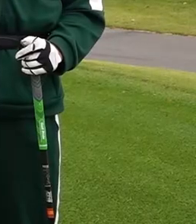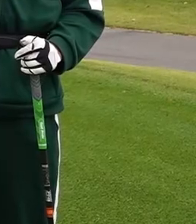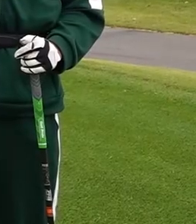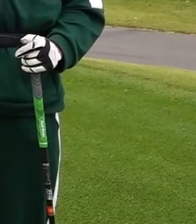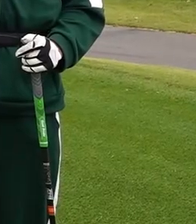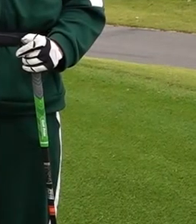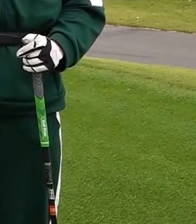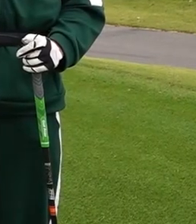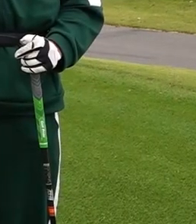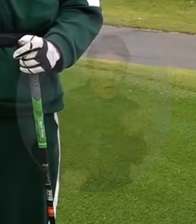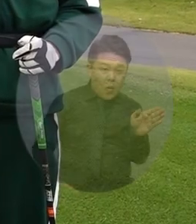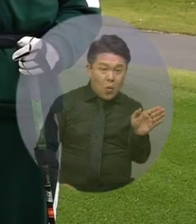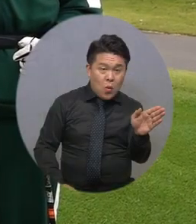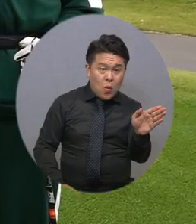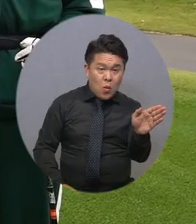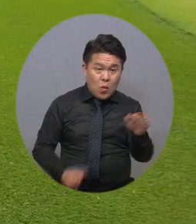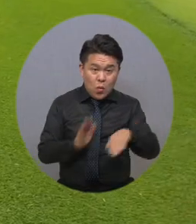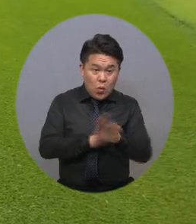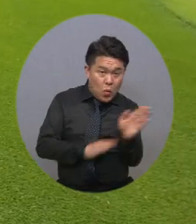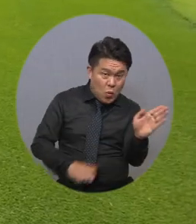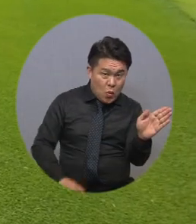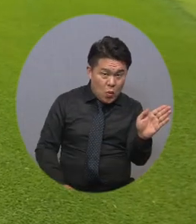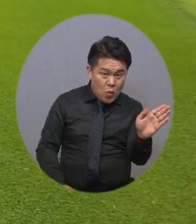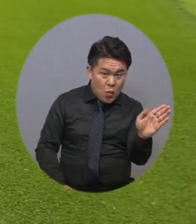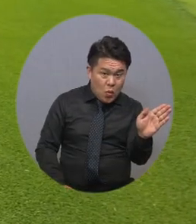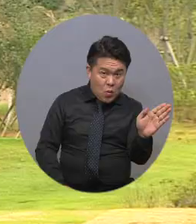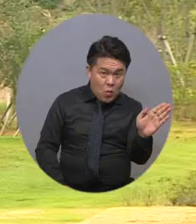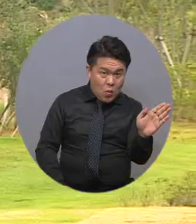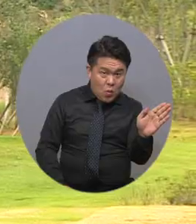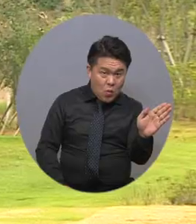어, 왼쪽. 어, 어 왼쪽에 깎였다.